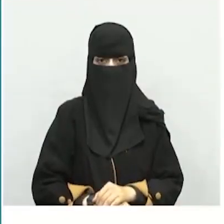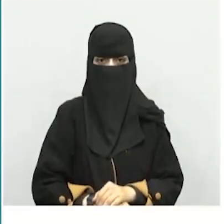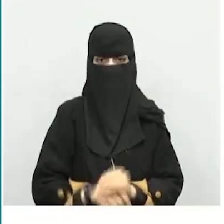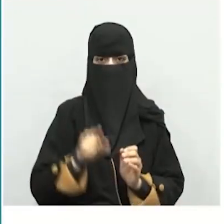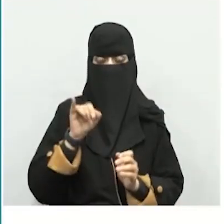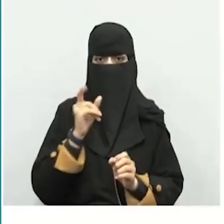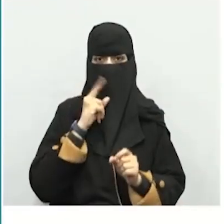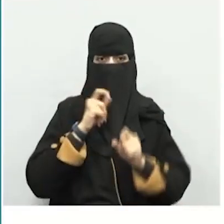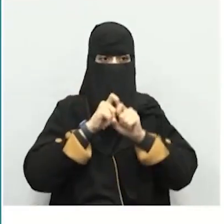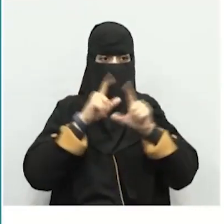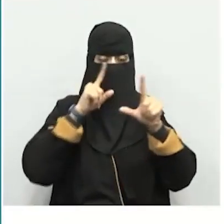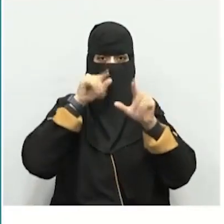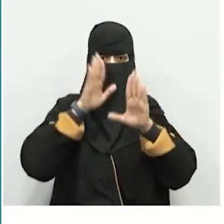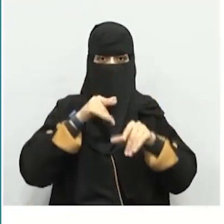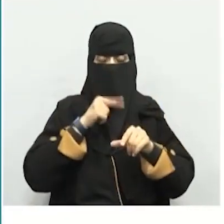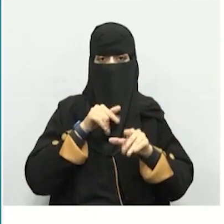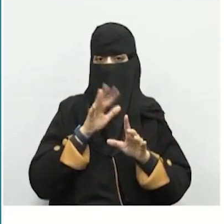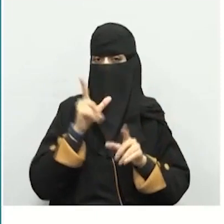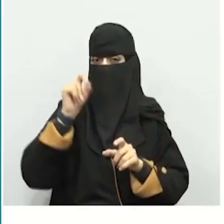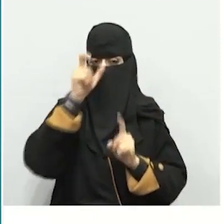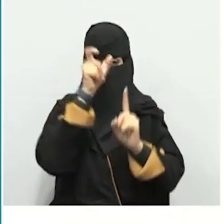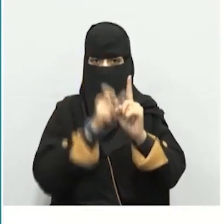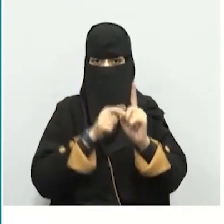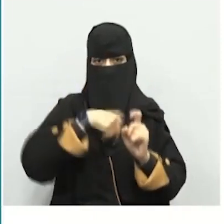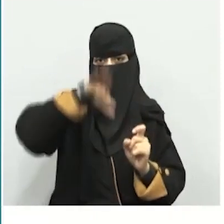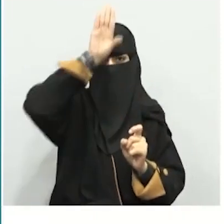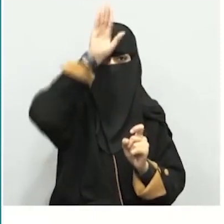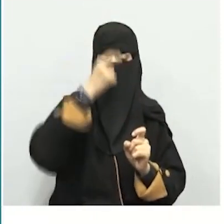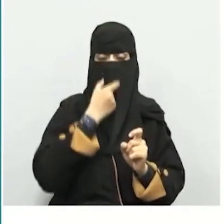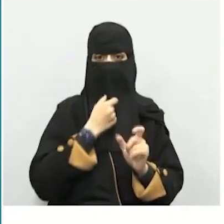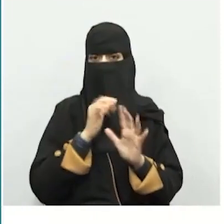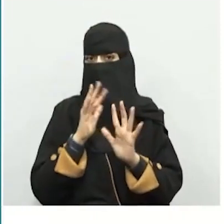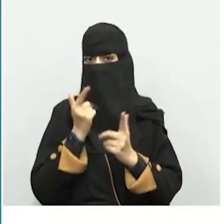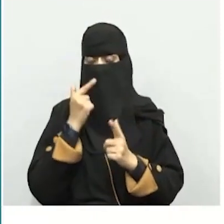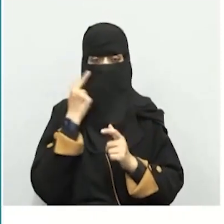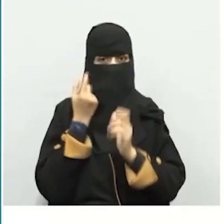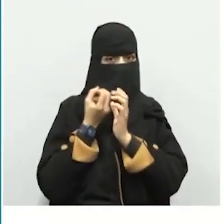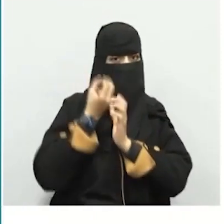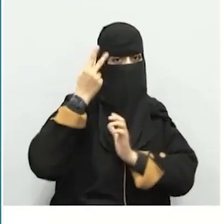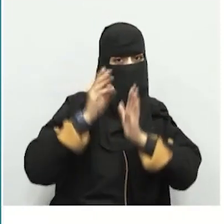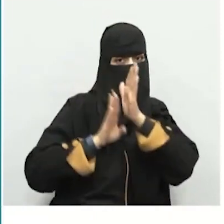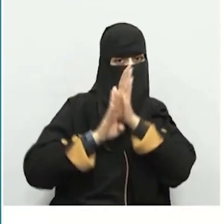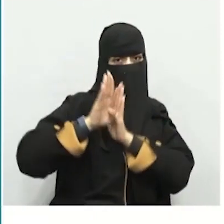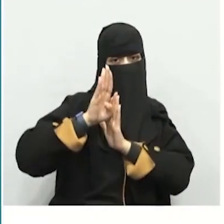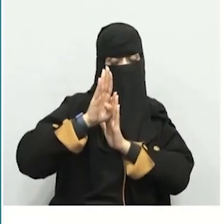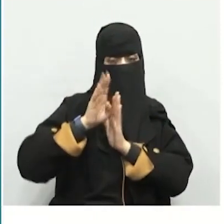من أبرز تلك الصفات التي تتميز بها شخصية خادم الحرمين الشريفين فكره التطويري،